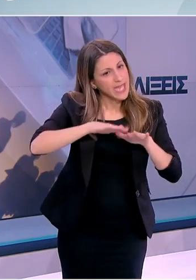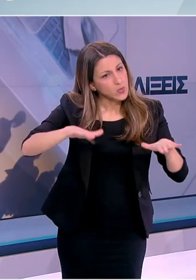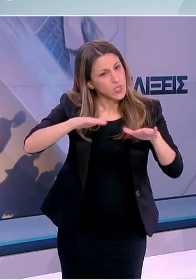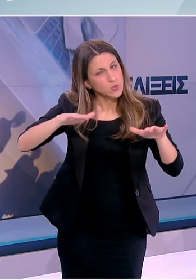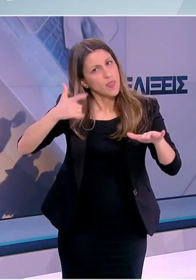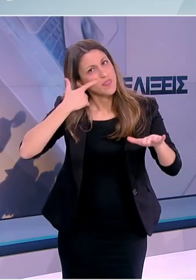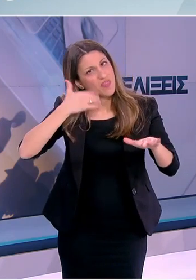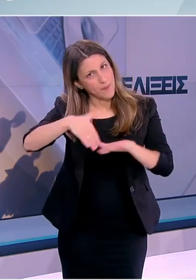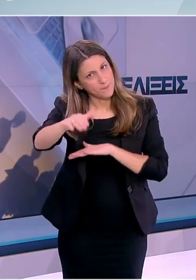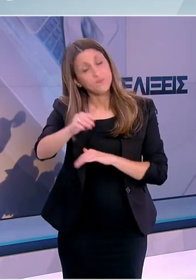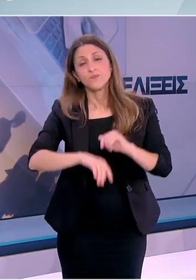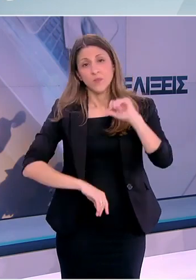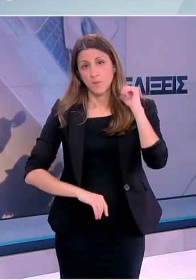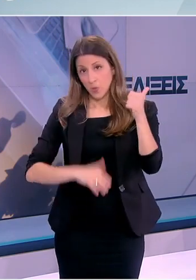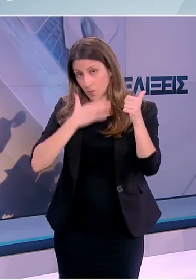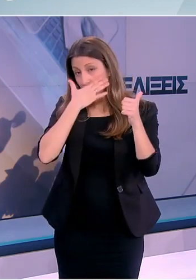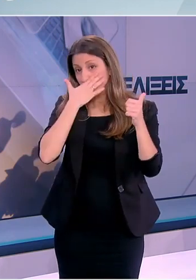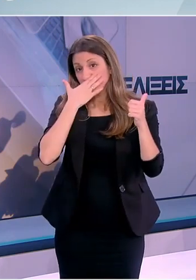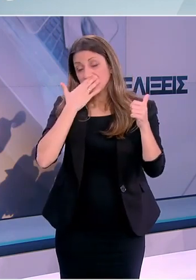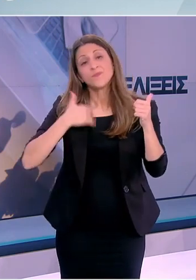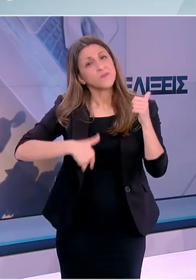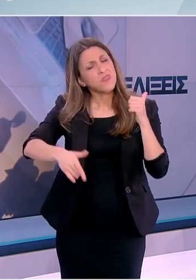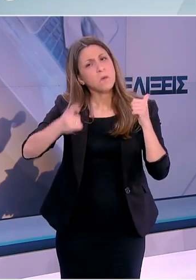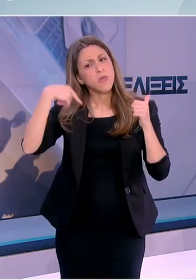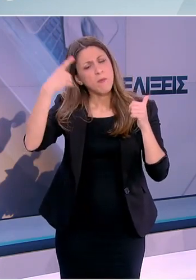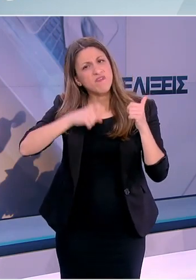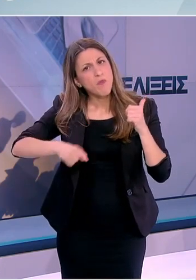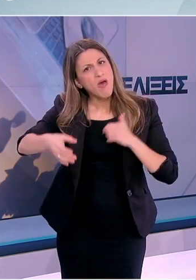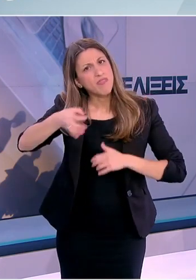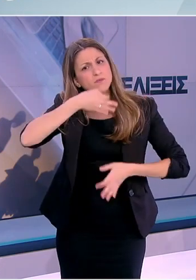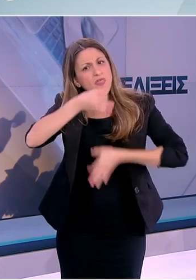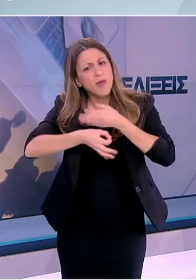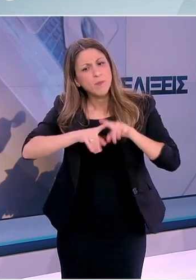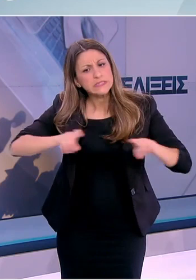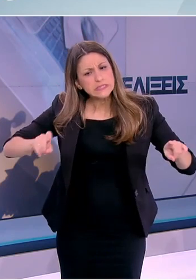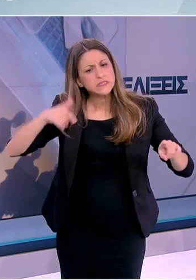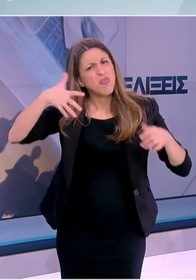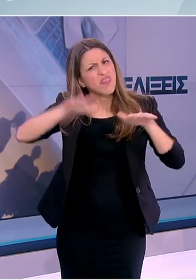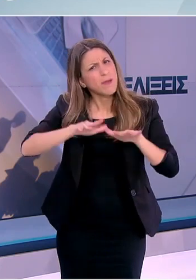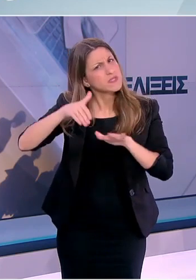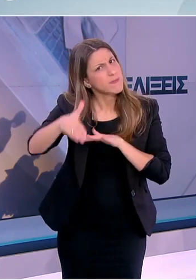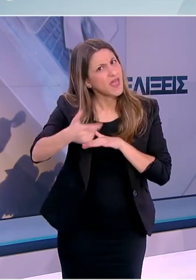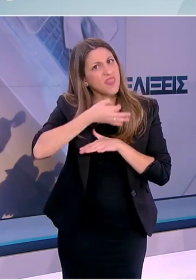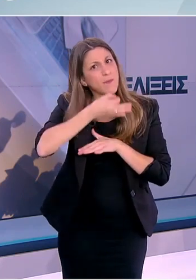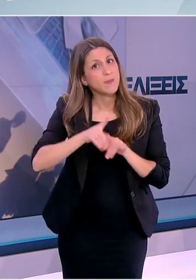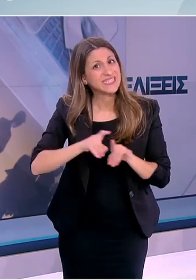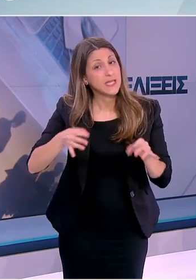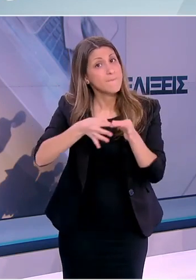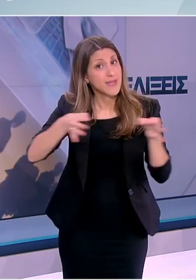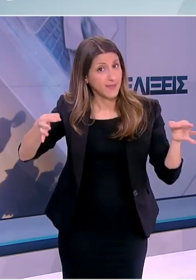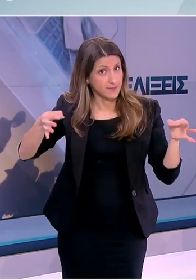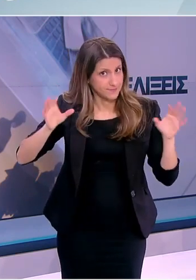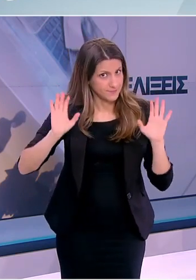είναι το ένα. Είπαμε, θα ανακοινωθούν περαιτέρω, ίσως από την άλλη εβδομάδα ή λίγο παρακάτω. Ανάλογα και με την πορεία μας